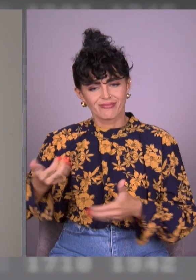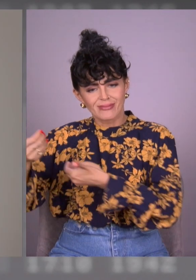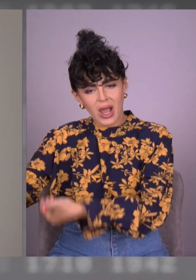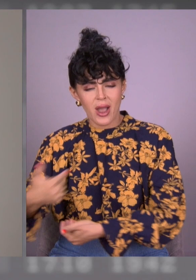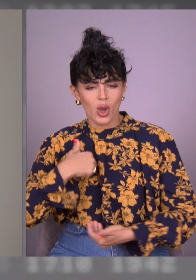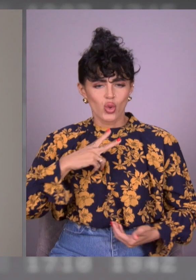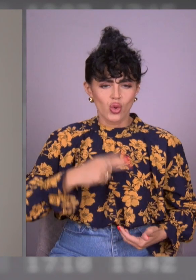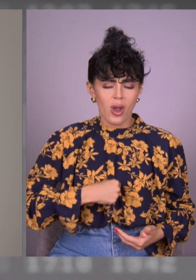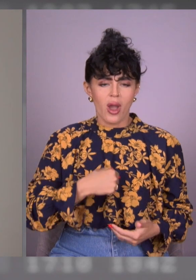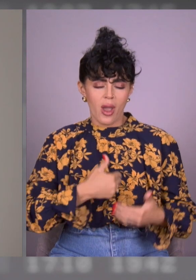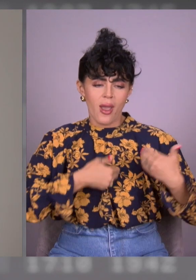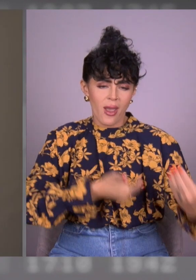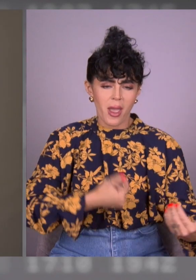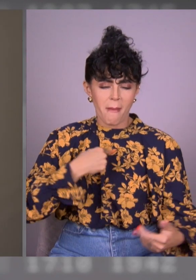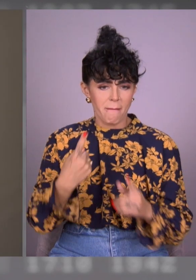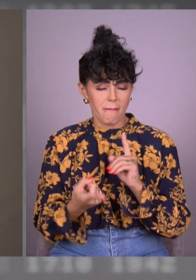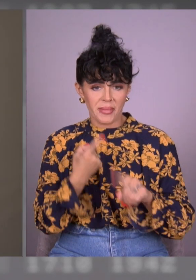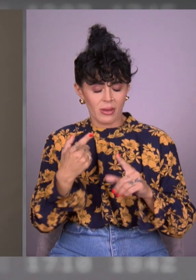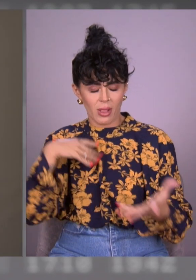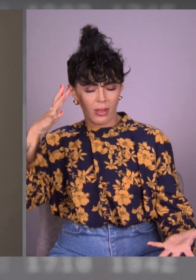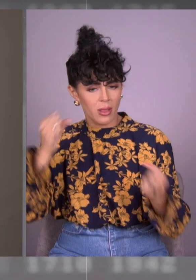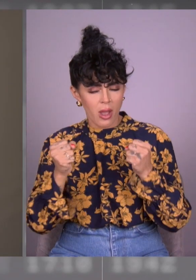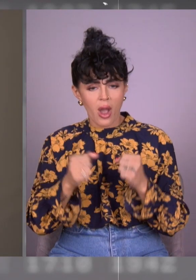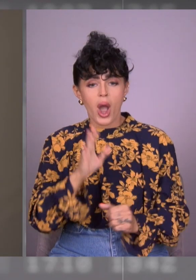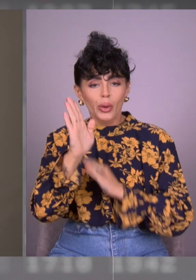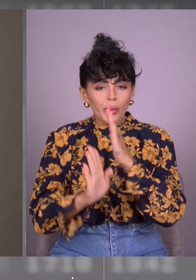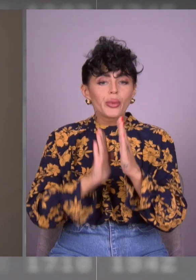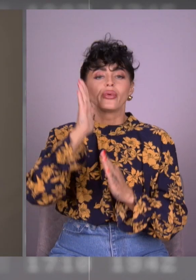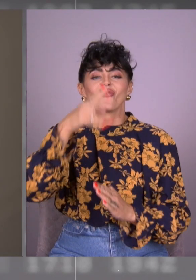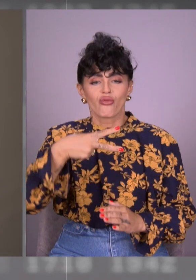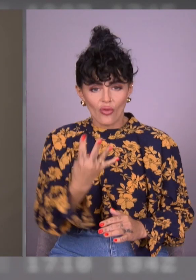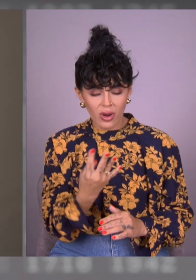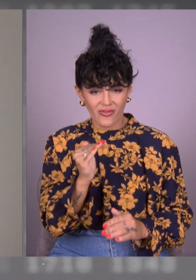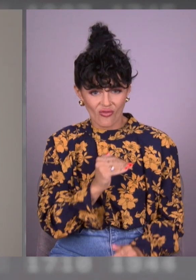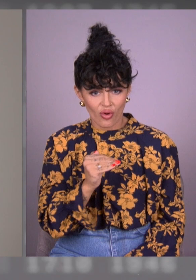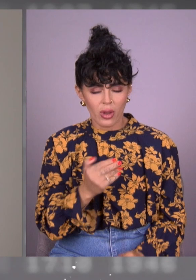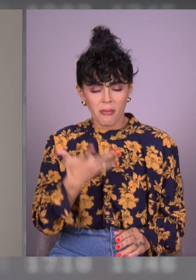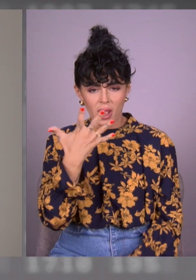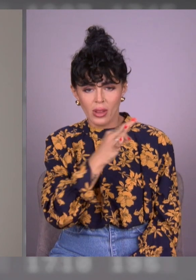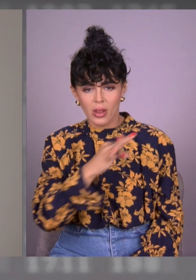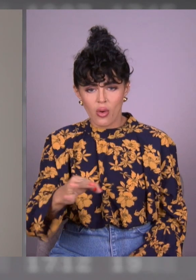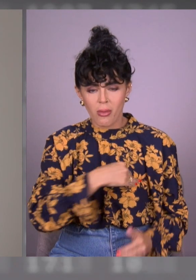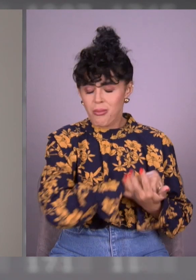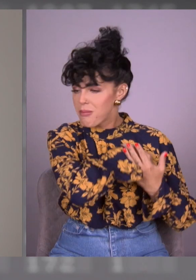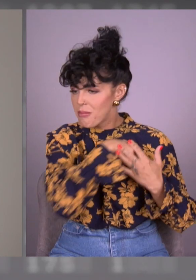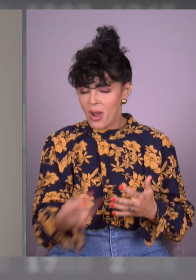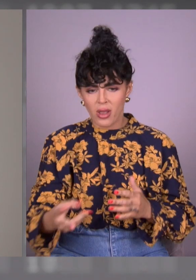Я першою заснула, ніж вона. А на ранок о 5-й мене звідти знесло на підлогу.